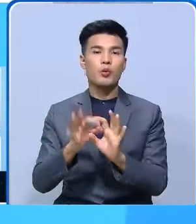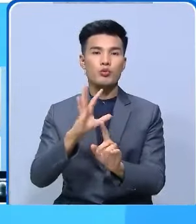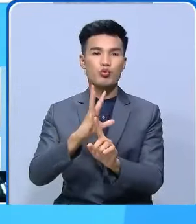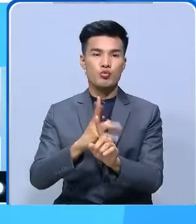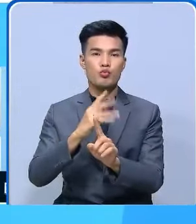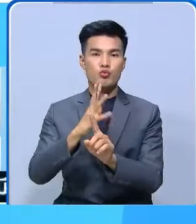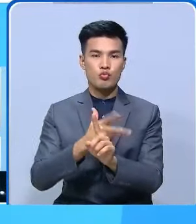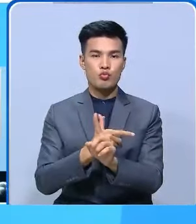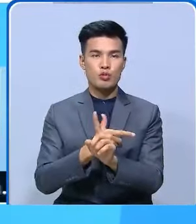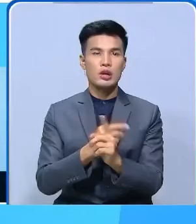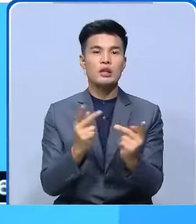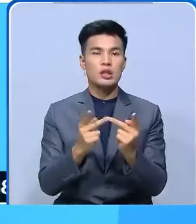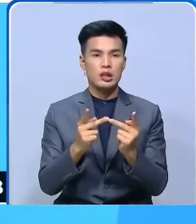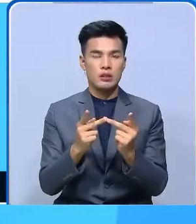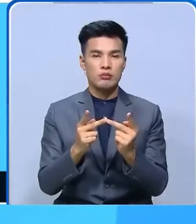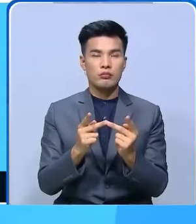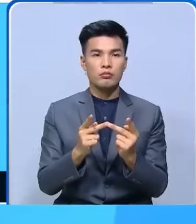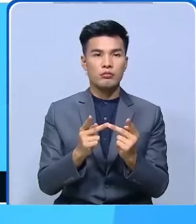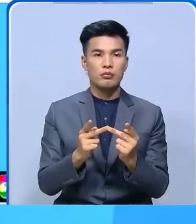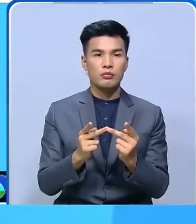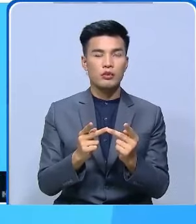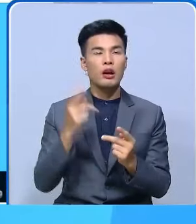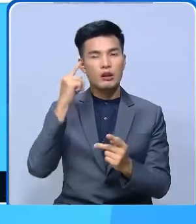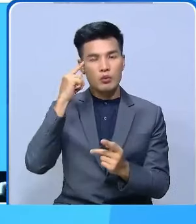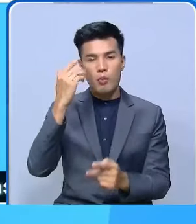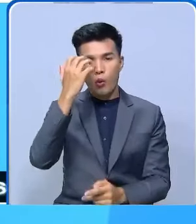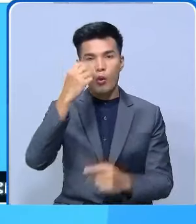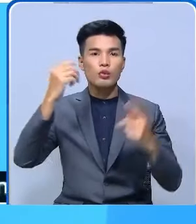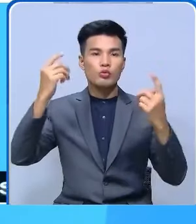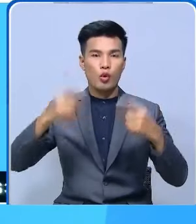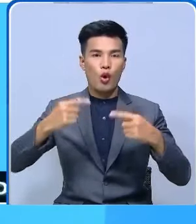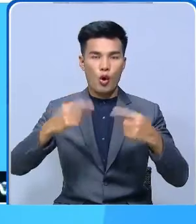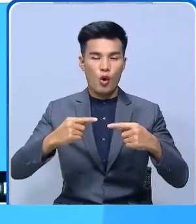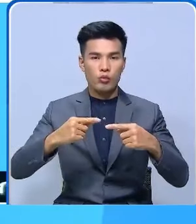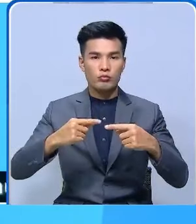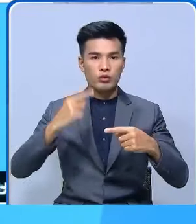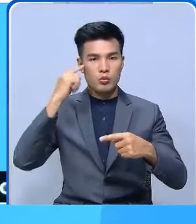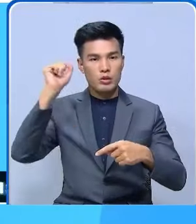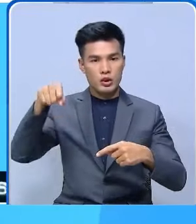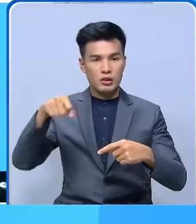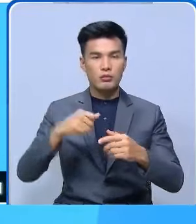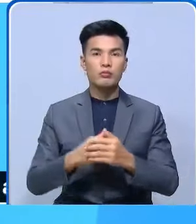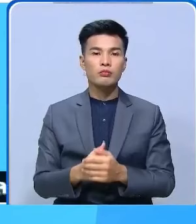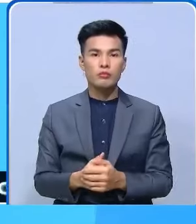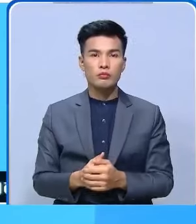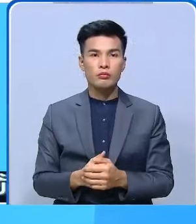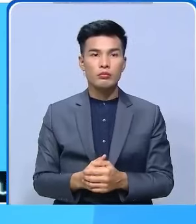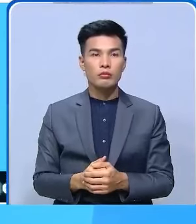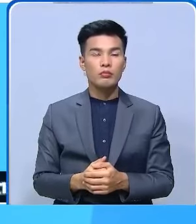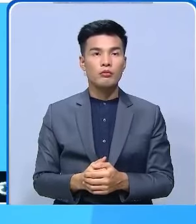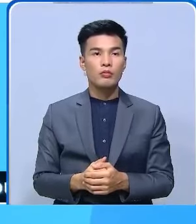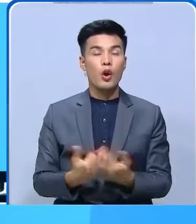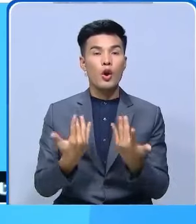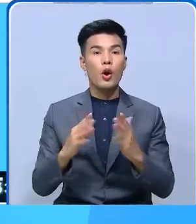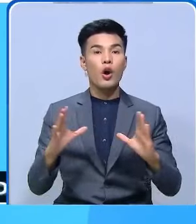ครับ เขาเลยโมโห ก็คงจะมีปากเสียงกันอะไรครับคิดว่าอย่างนี้มากกว่านะครับครับแล้วไว้ชัดเจ